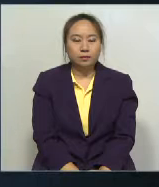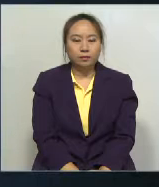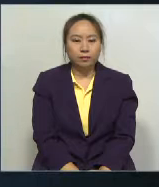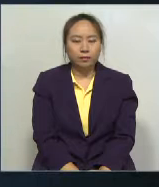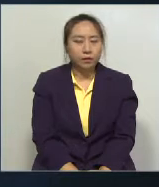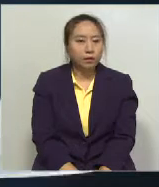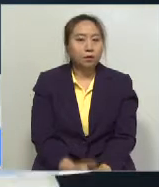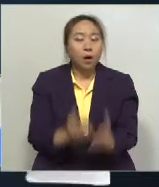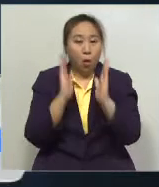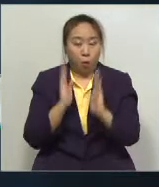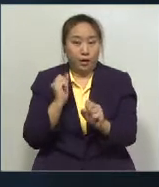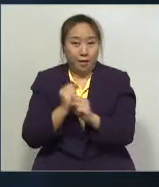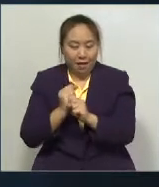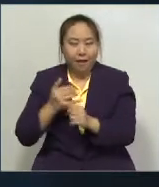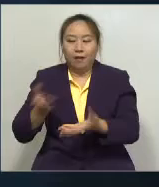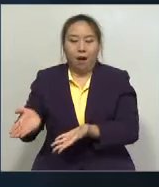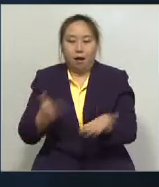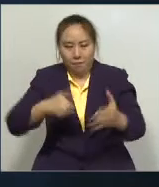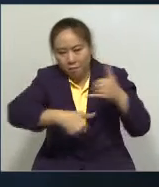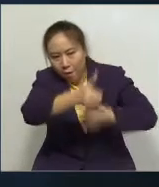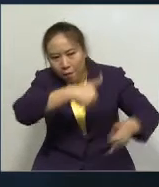ทุกครั้งที่ส่งลูกน้องไปทำงาน